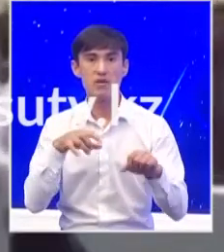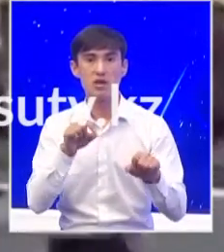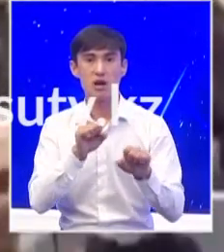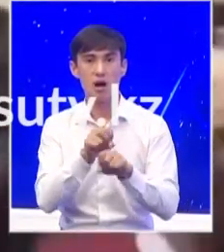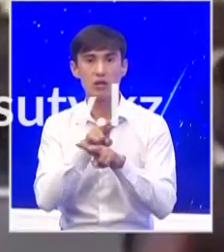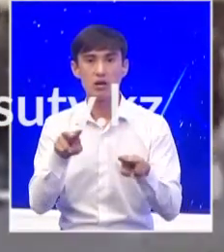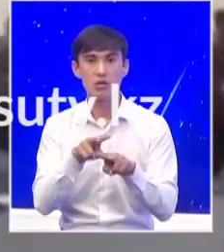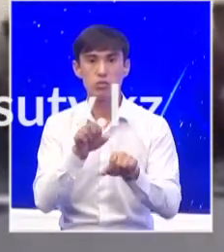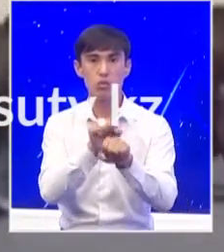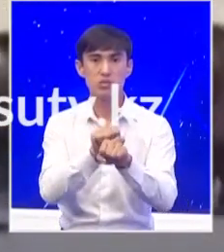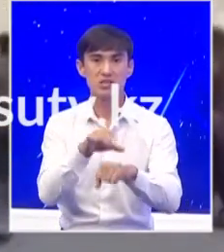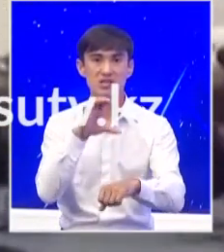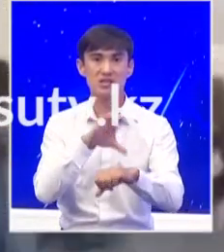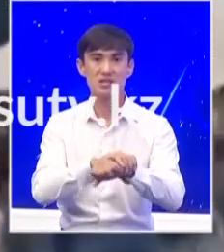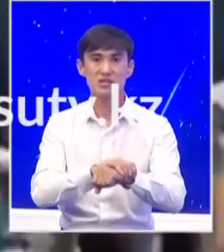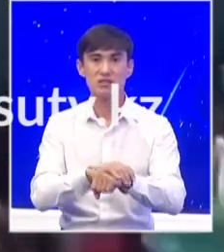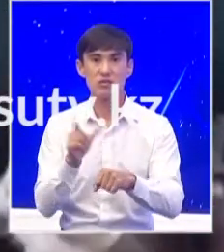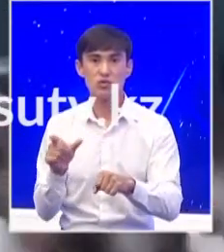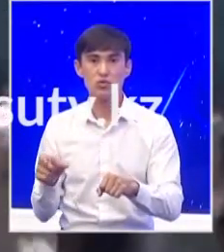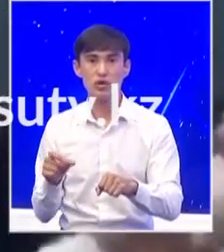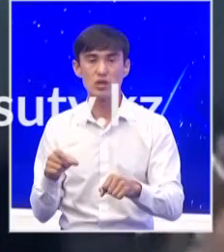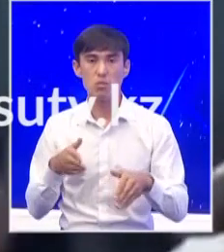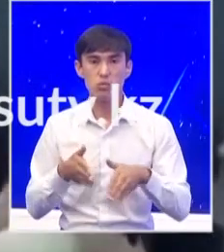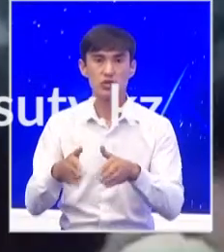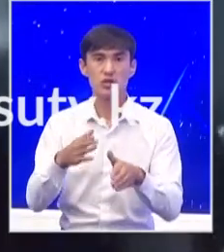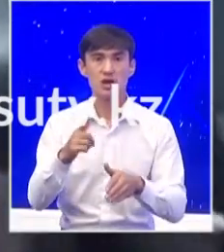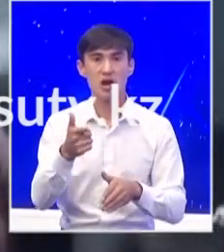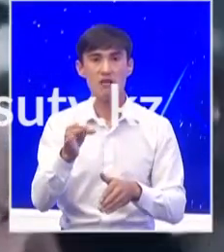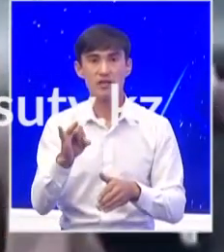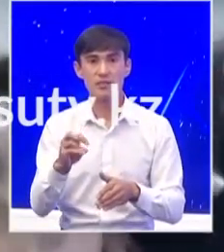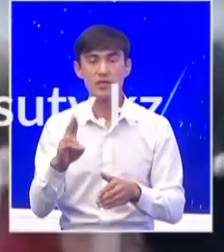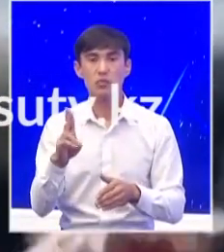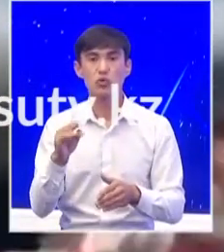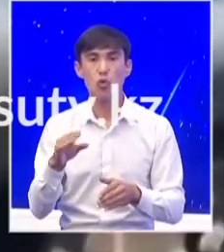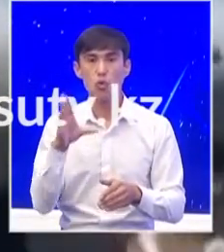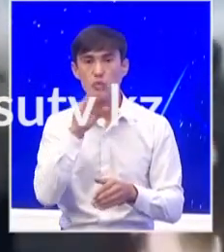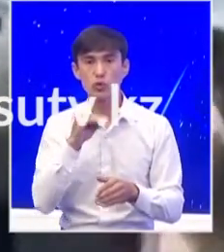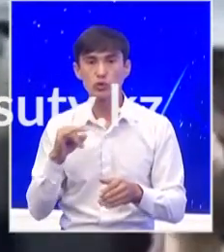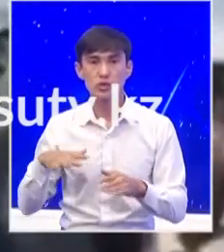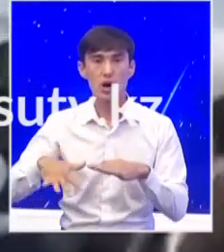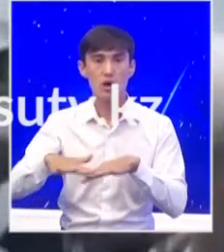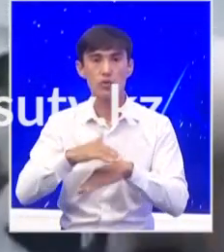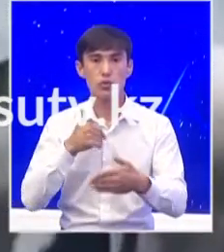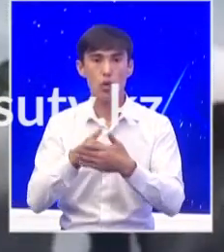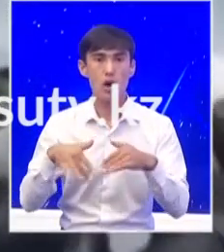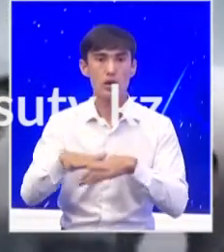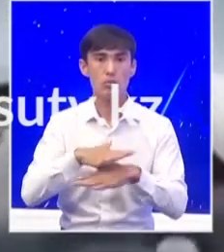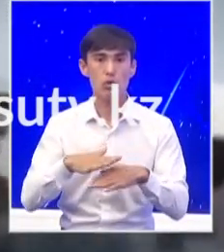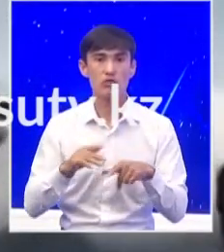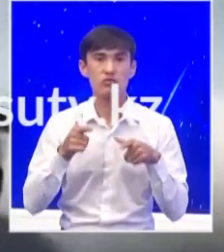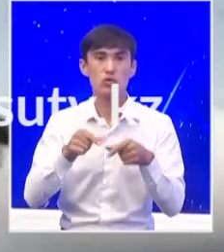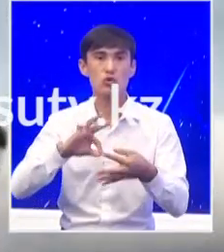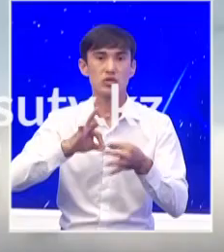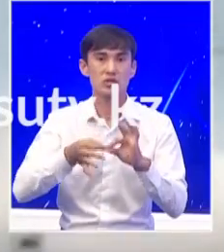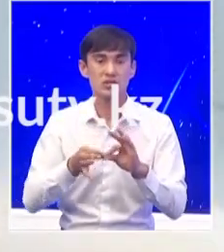и задерживают людей на пути к гавани. Тем, кому удается добраться до аэропорта, предстоит еще более сложная задача – войти в